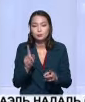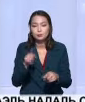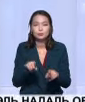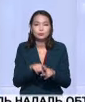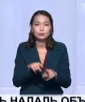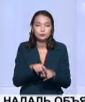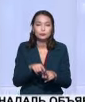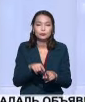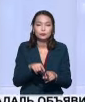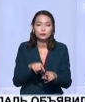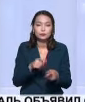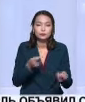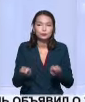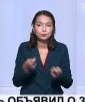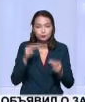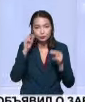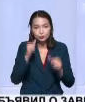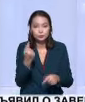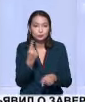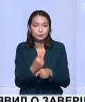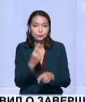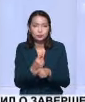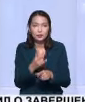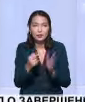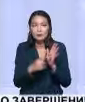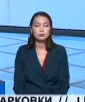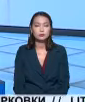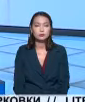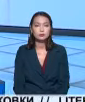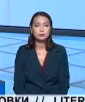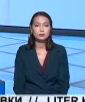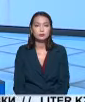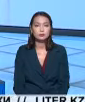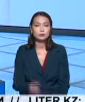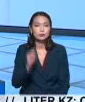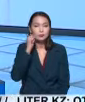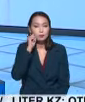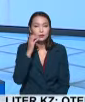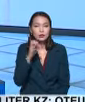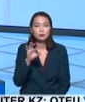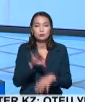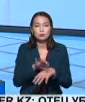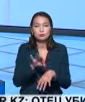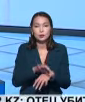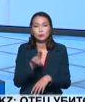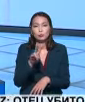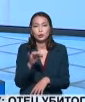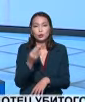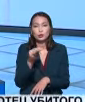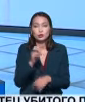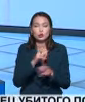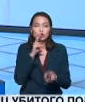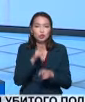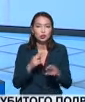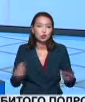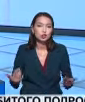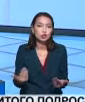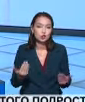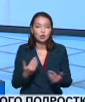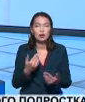Кадырова права управления транспортным средством сроком на 7 лет. На пенсионерку с синдромом Плюшкина жалуются жители одной из многоэтажек